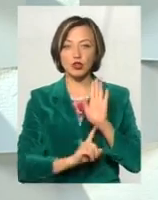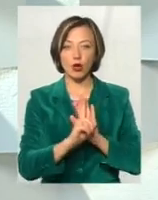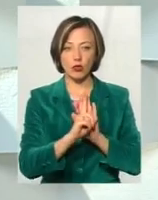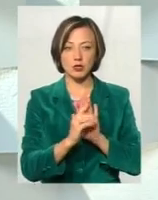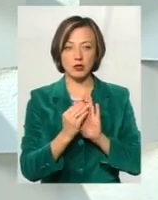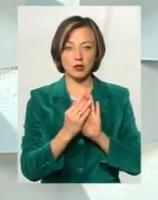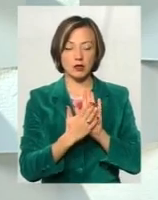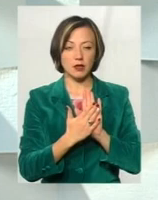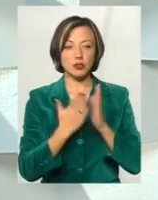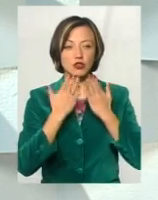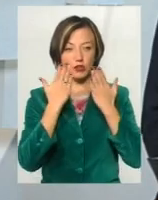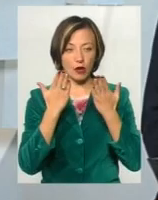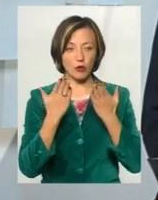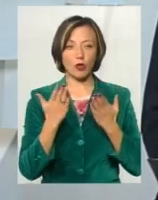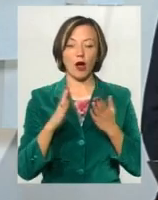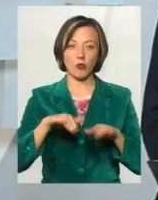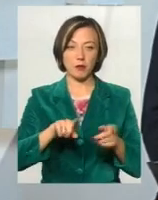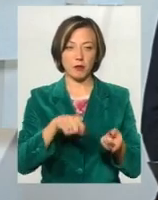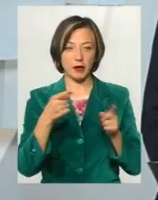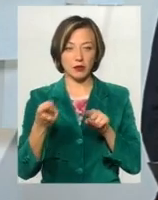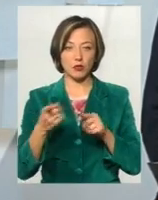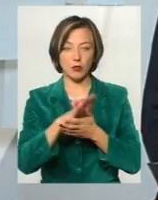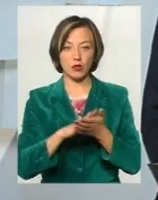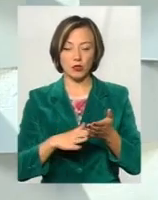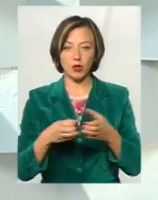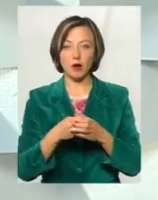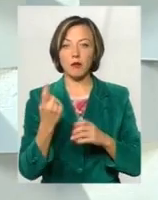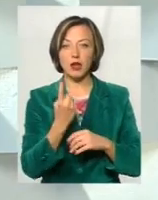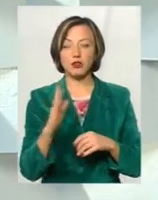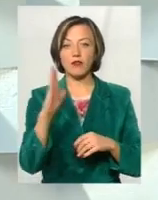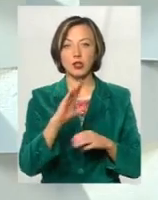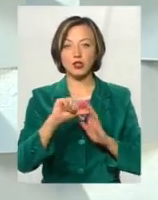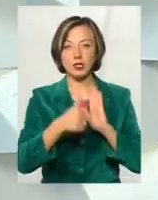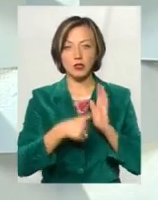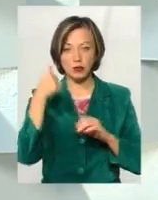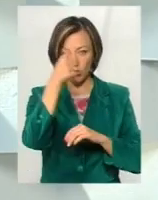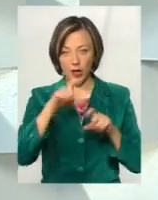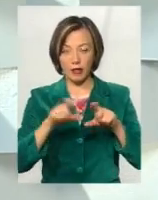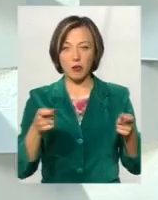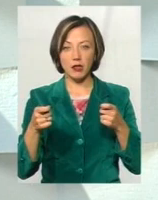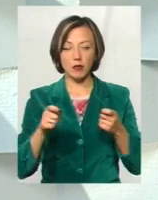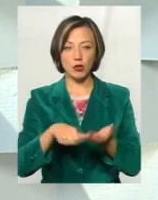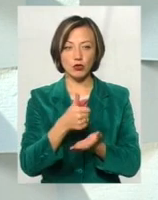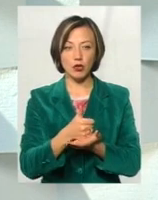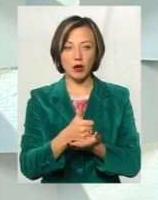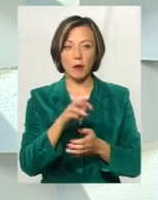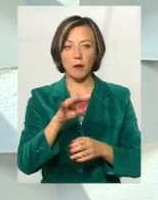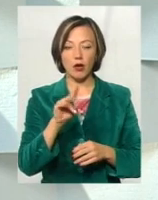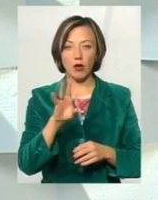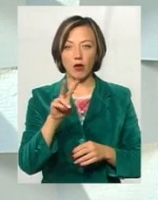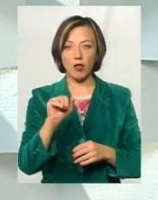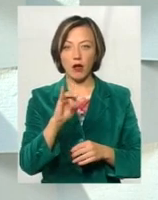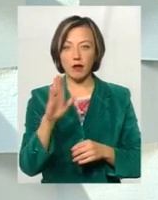розпочалося, я зачитаю перше, а потім перейду до продльонки. Значить, з 1 березня 2016 року департамент очолює Миколаєм